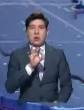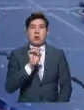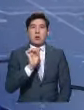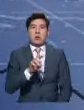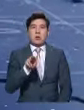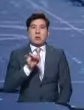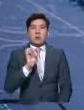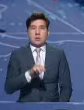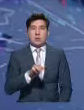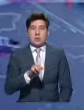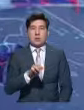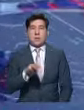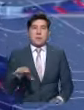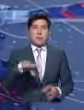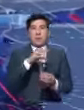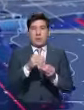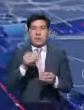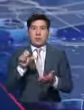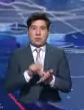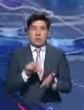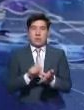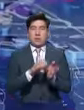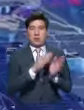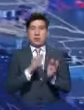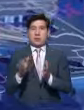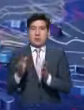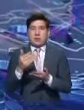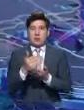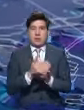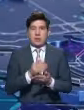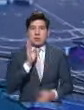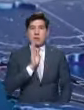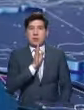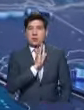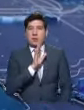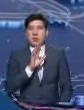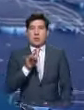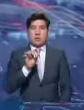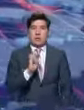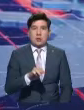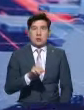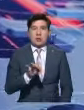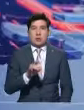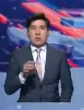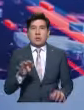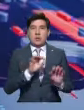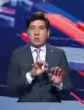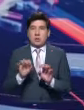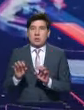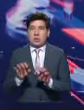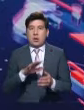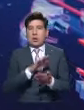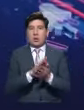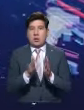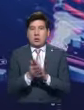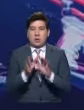және үкіметтік емес ұйымдардың қатысуымен бірнеше ай бойы жұмыс істеген әйелдердің құқықтары мен балалардың қауіпсіздігін қамтамасыз ету туралы